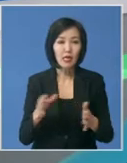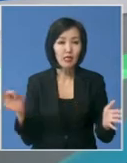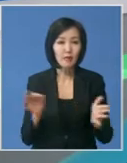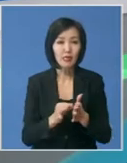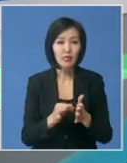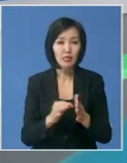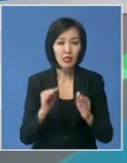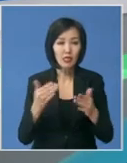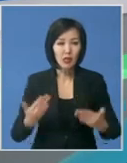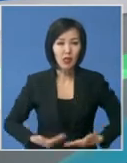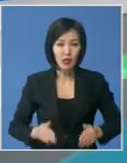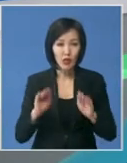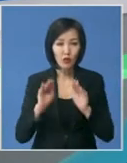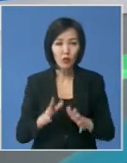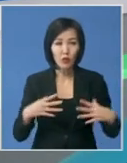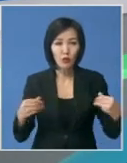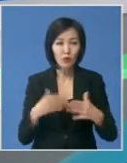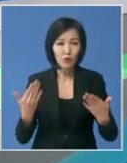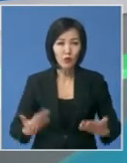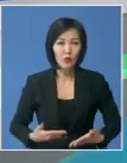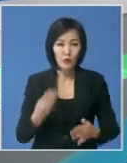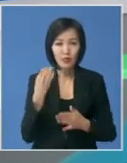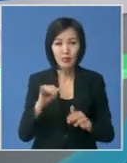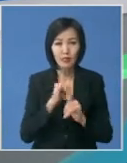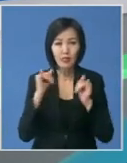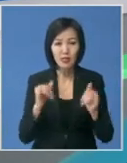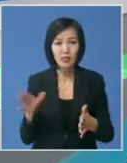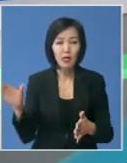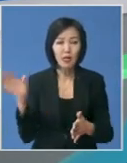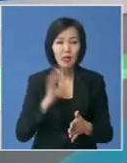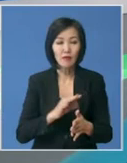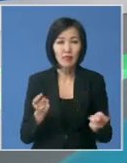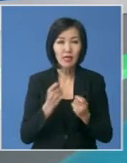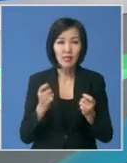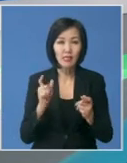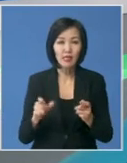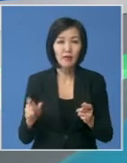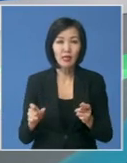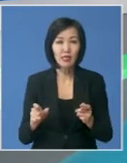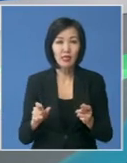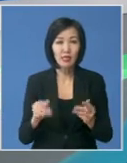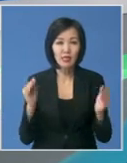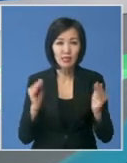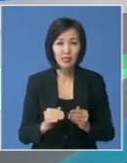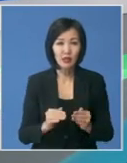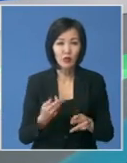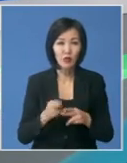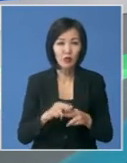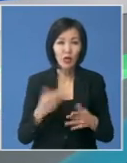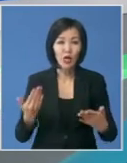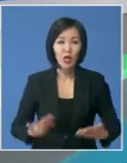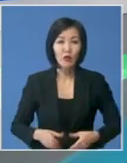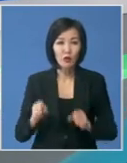төмен отбасылардың өмір сүру сапасын арттырып, табысы аз адамдардың санын қысқарту. Сондай-ақ әлеуметтік қорғаудан әлеуметтік дамуға ауысу